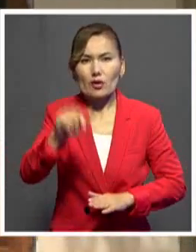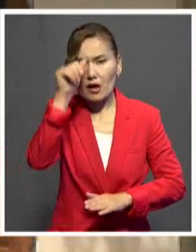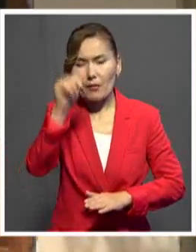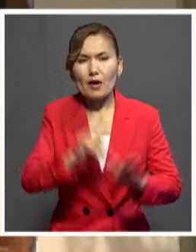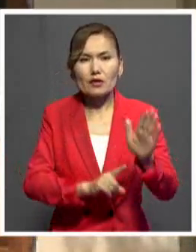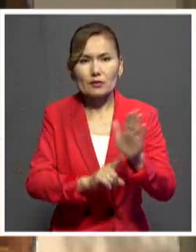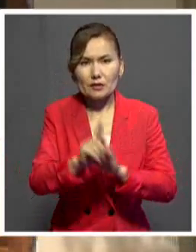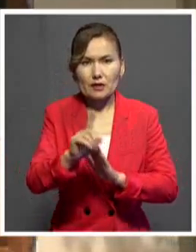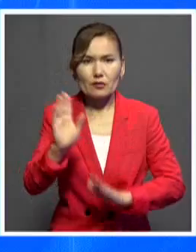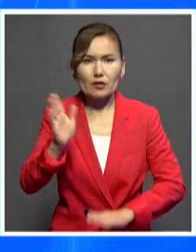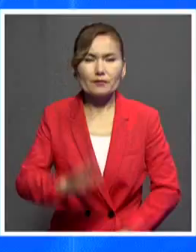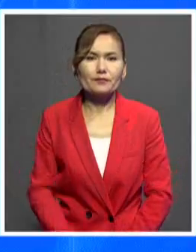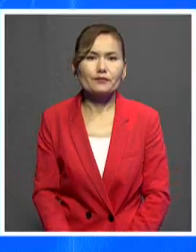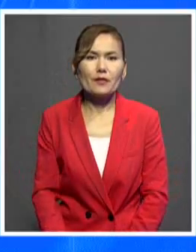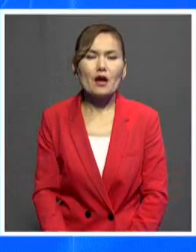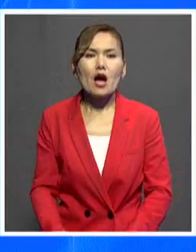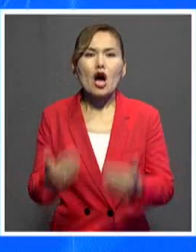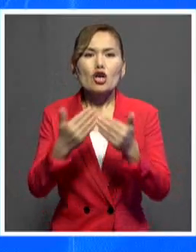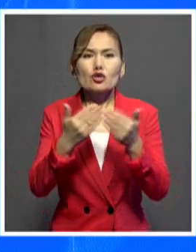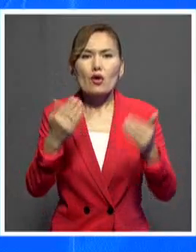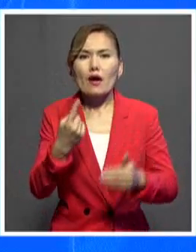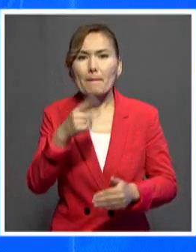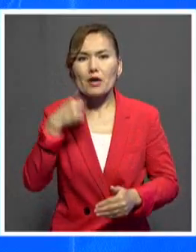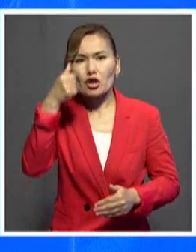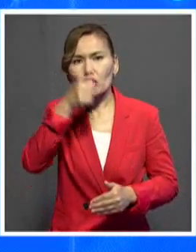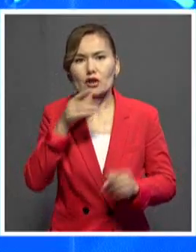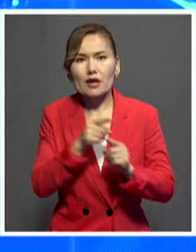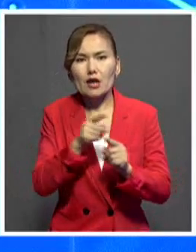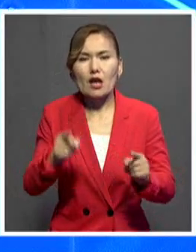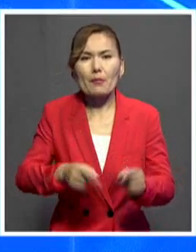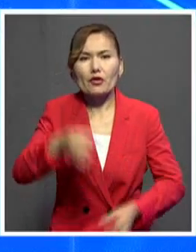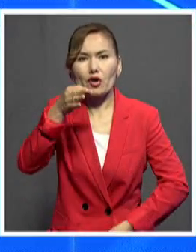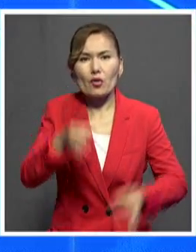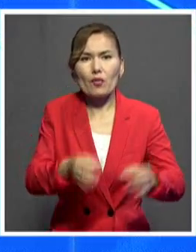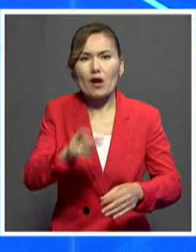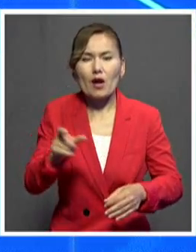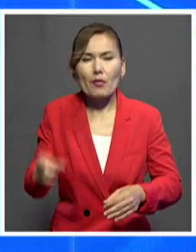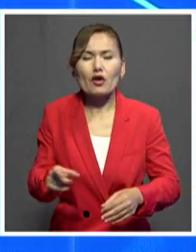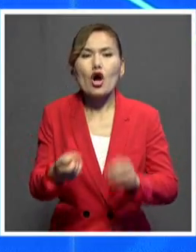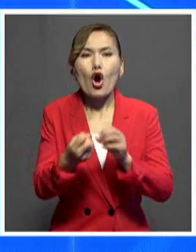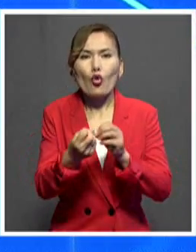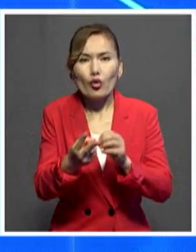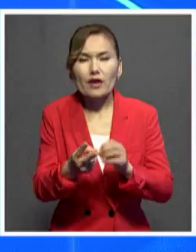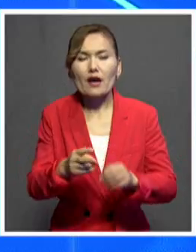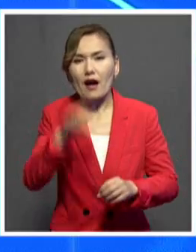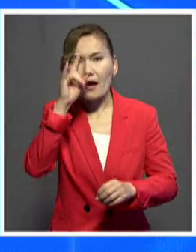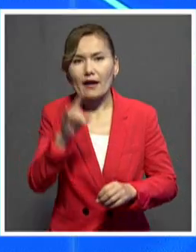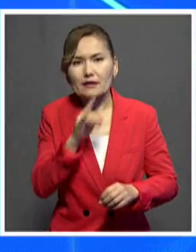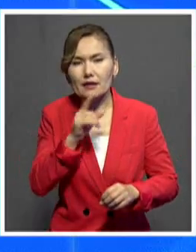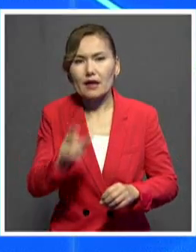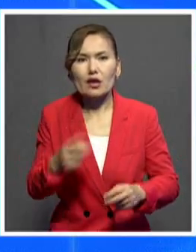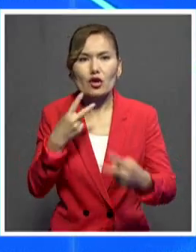тексеріс болады. Соңғы бір жарым жылда сотталған қазақстандықтардың 12 сақталып шыққан, заңсыз қамауға